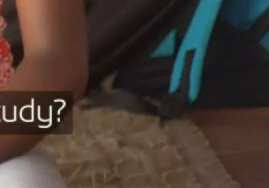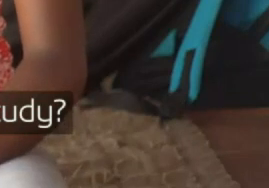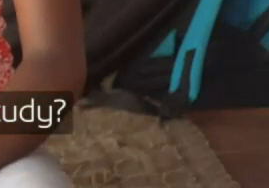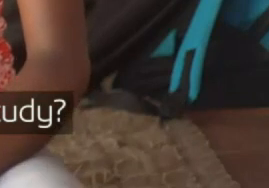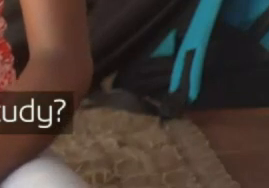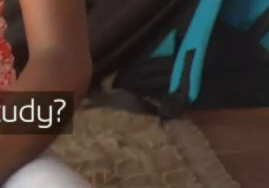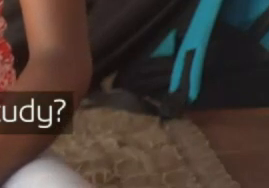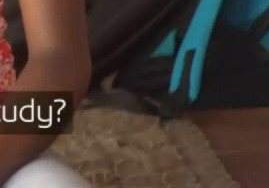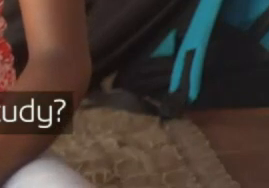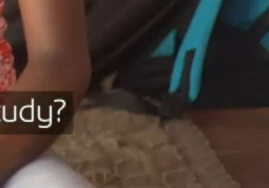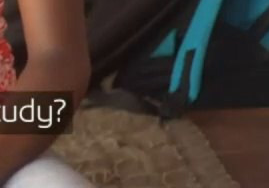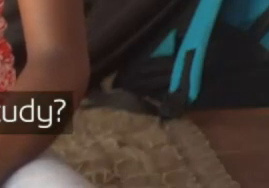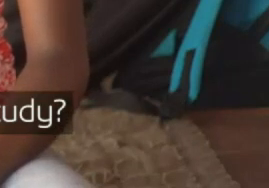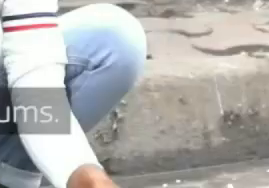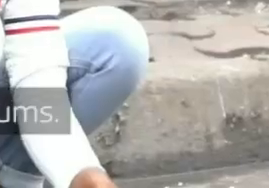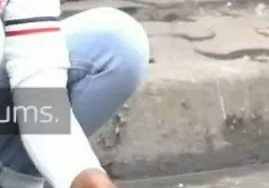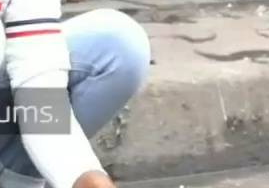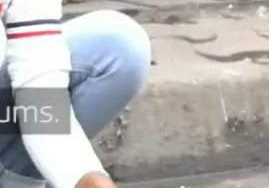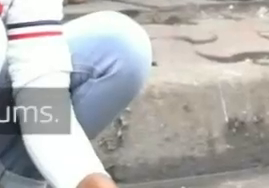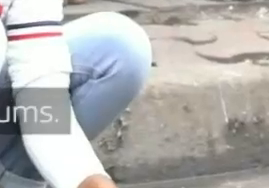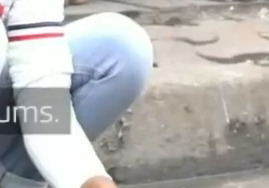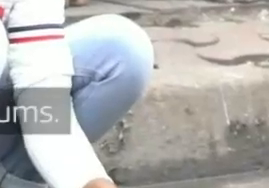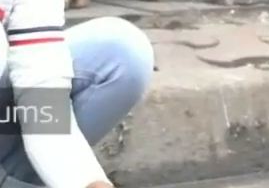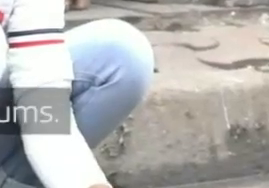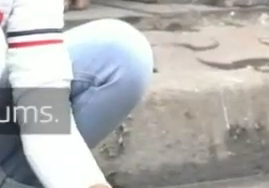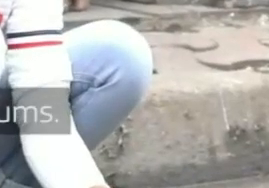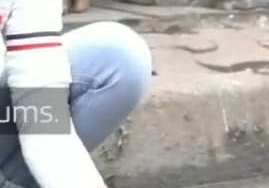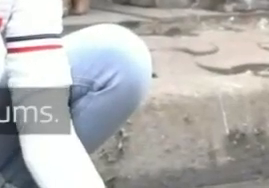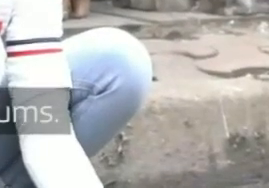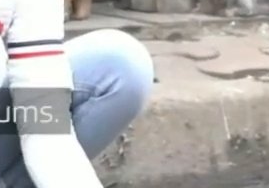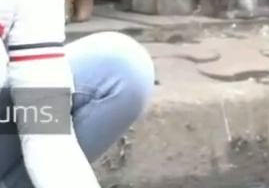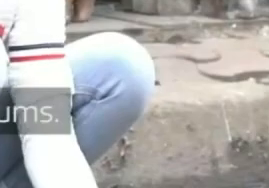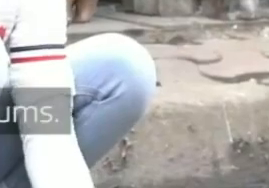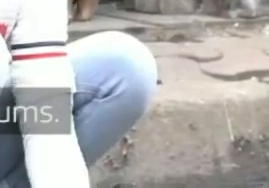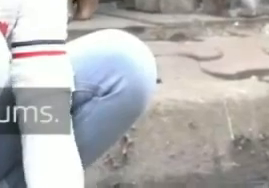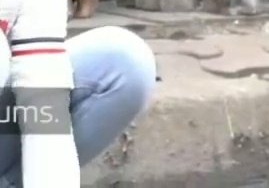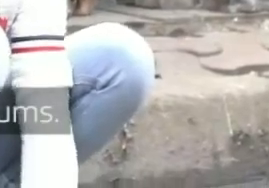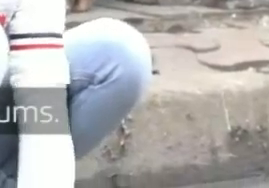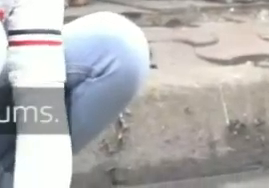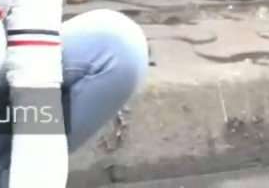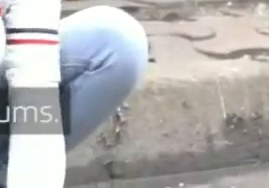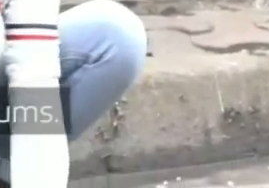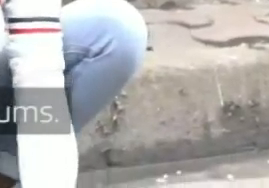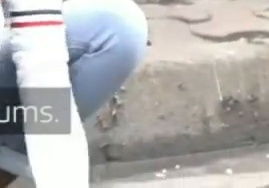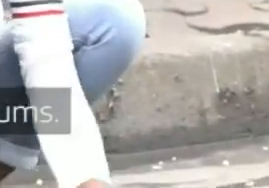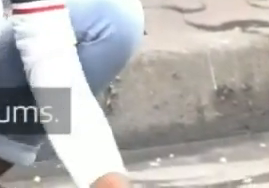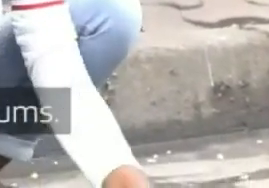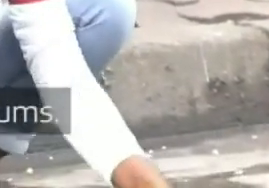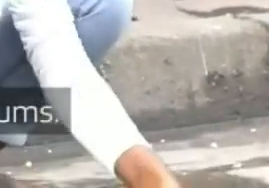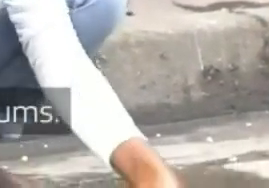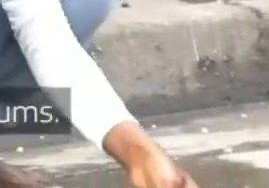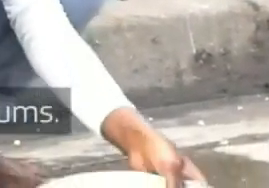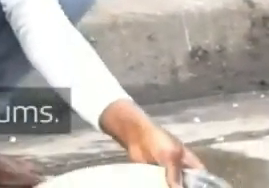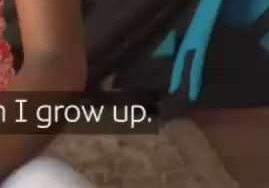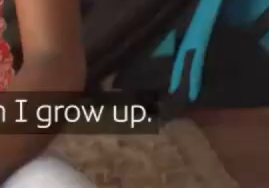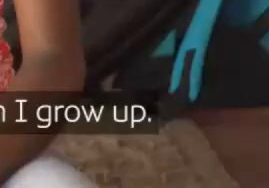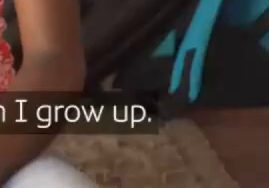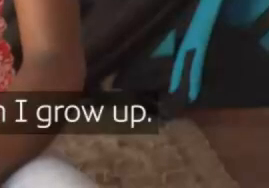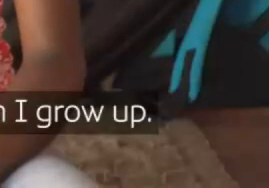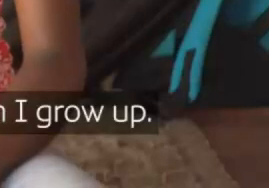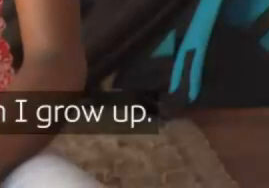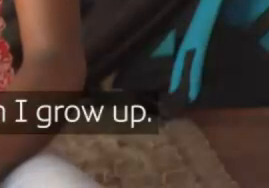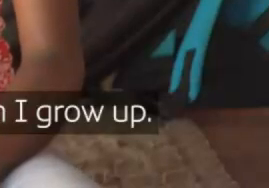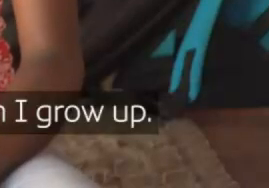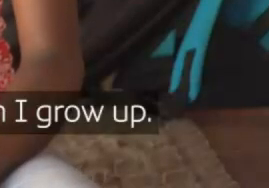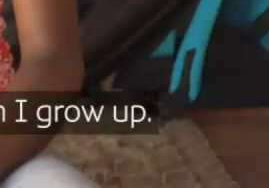नाही शिकू शकत. माझी तर इच्छा होती. त्याच्यानंतर हा पण विचार आला की माझ्या आई-वडिलांनी वर्षानुवर्ष रस्त्यावरती राहून काढले.